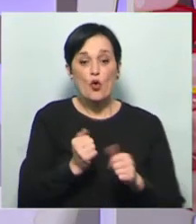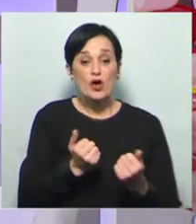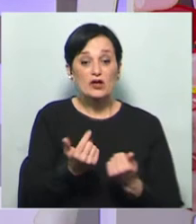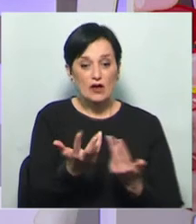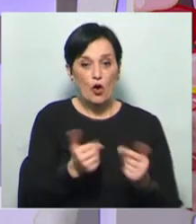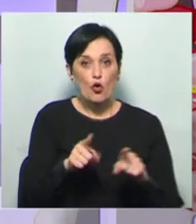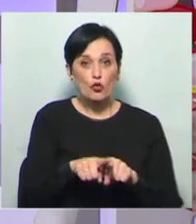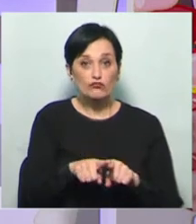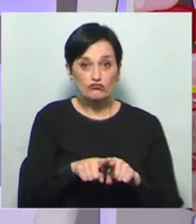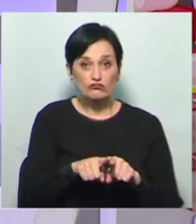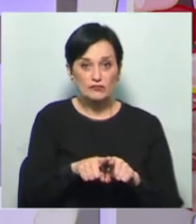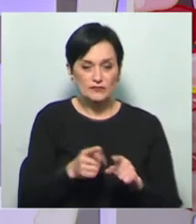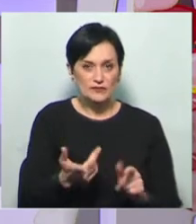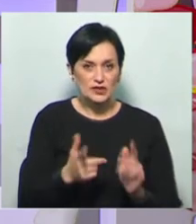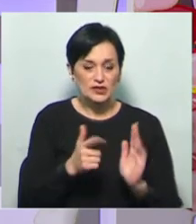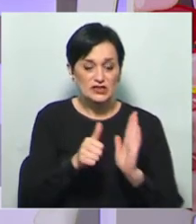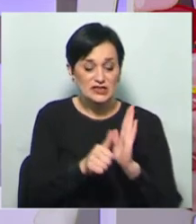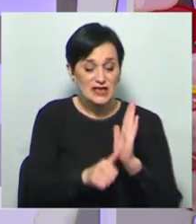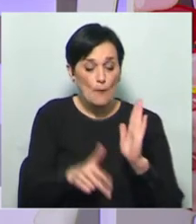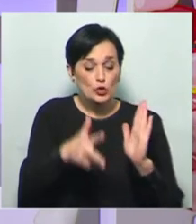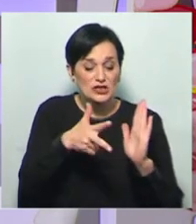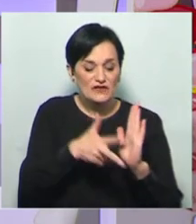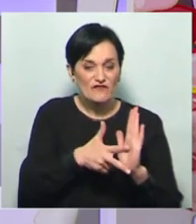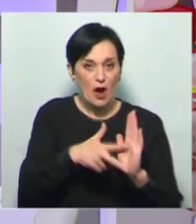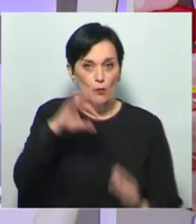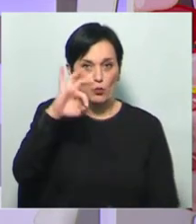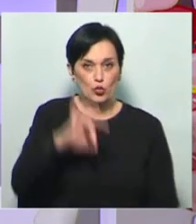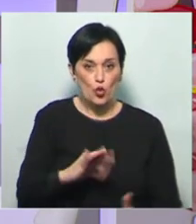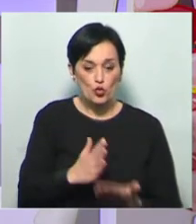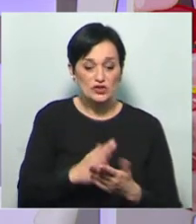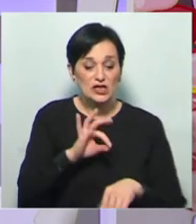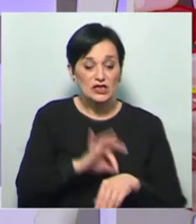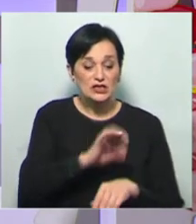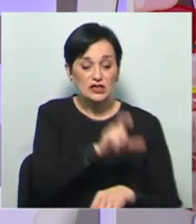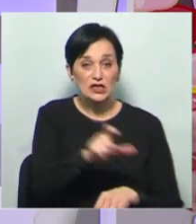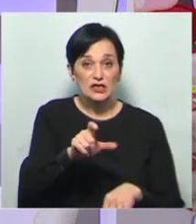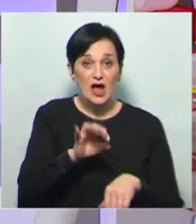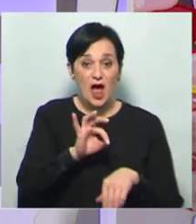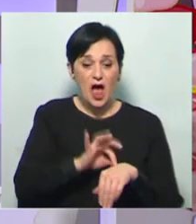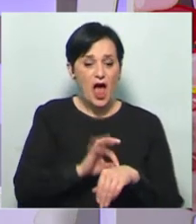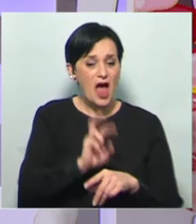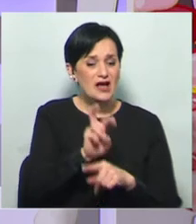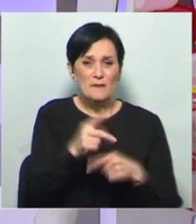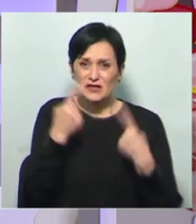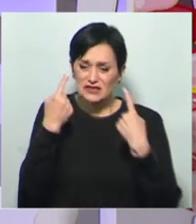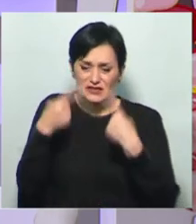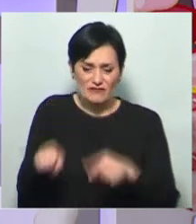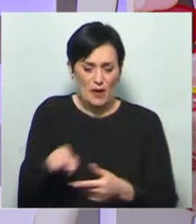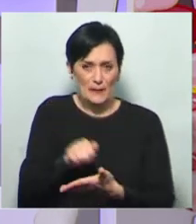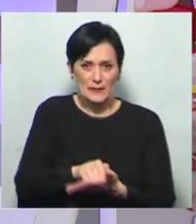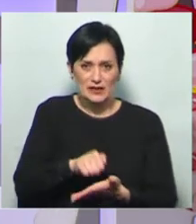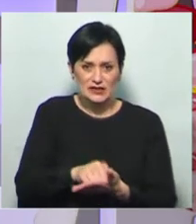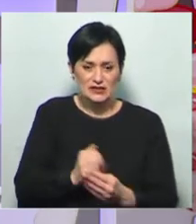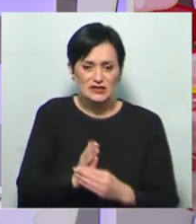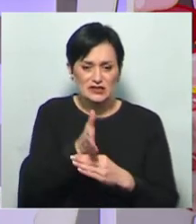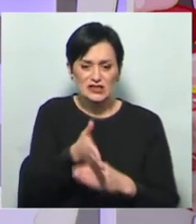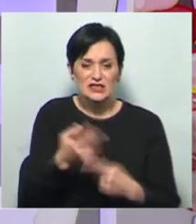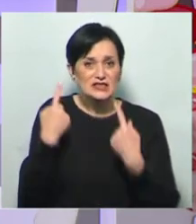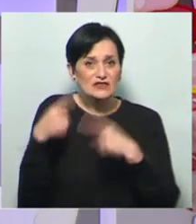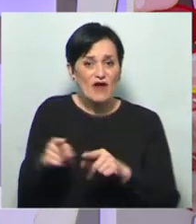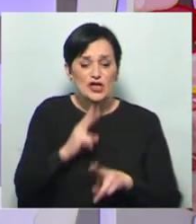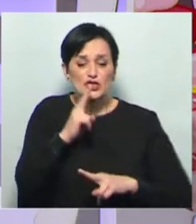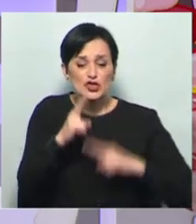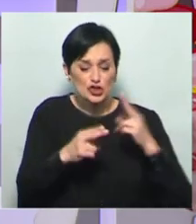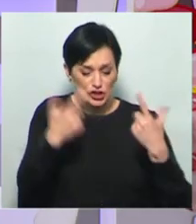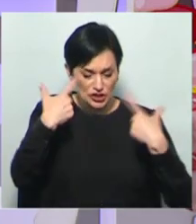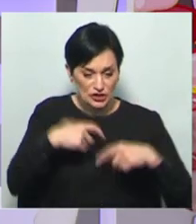სწორედ ესეთია, 68%-ია დაახლოებით იმ პაციენტთა რაოდენობა, რომლების ექიმთან იყო აბსოლუტურად სხვა მიზეზით და სხვა ჩივილებით